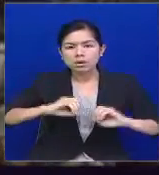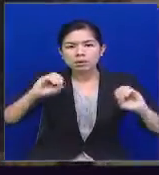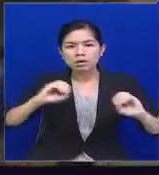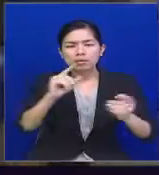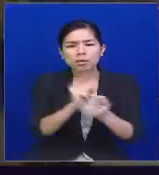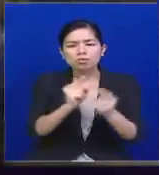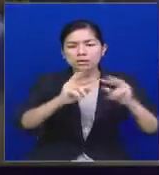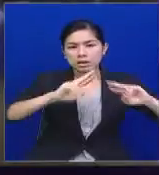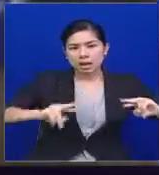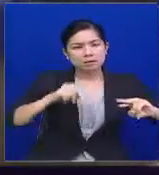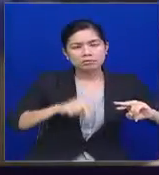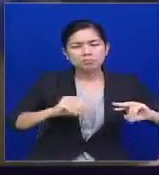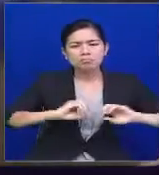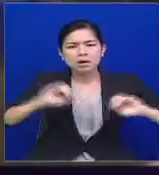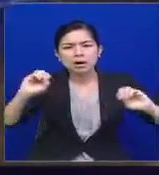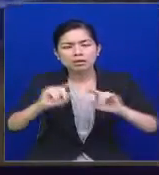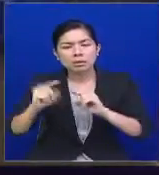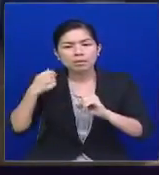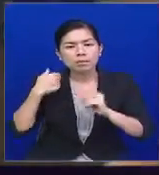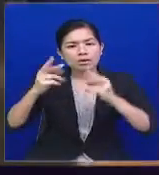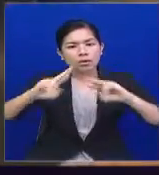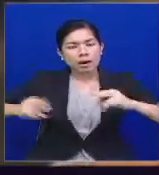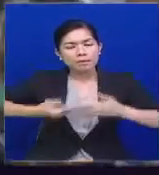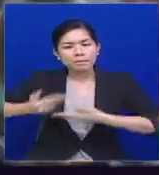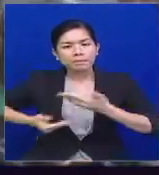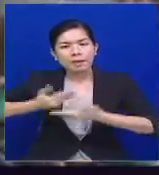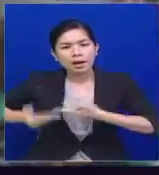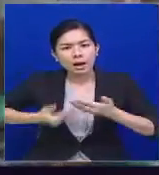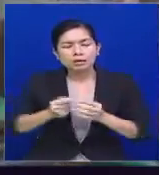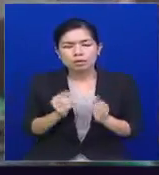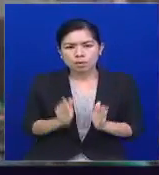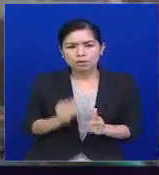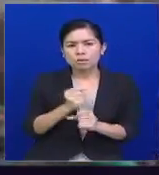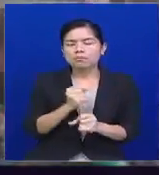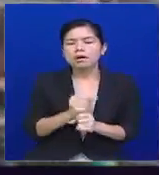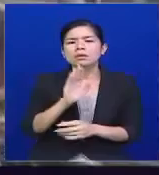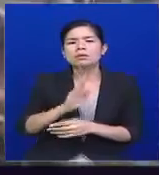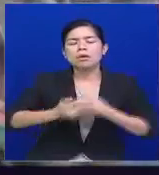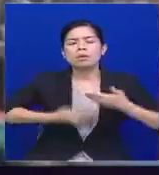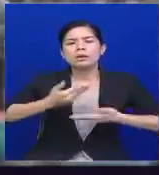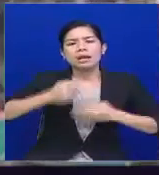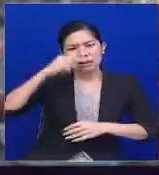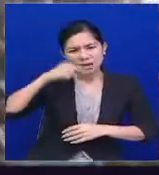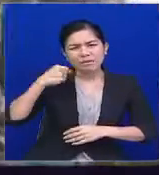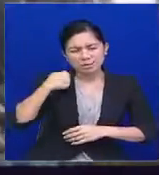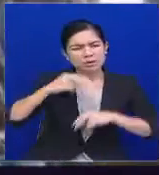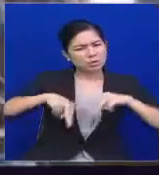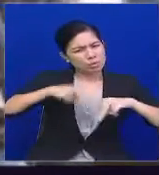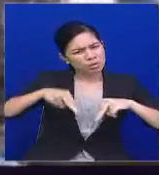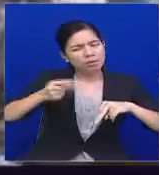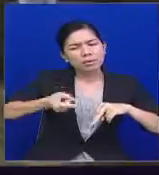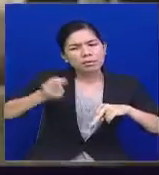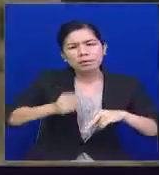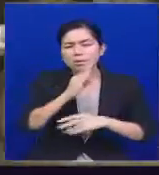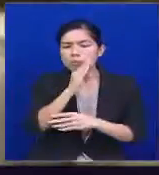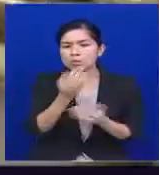ที่ร้านตัวเองหรือว่าอาจมีบางร้านที่จำหน่ายแต่ว่าเจ้าหน้าที่ของตลาดไทยมีการตรวจสอบเป็นประจำเพราะว่าถ้ามีของปลอมมาวังจำหน่ายนั้นจะมี